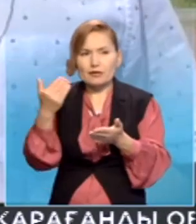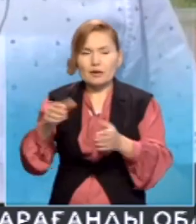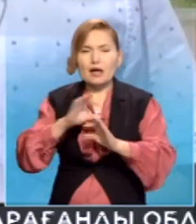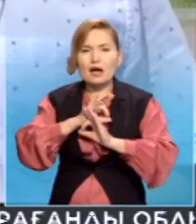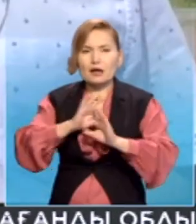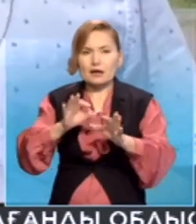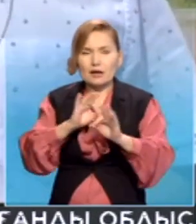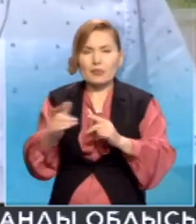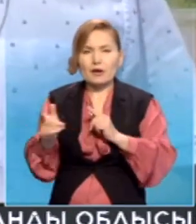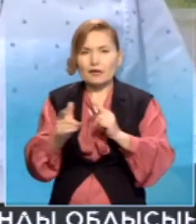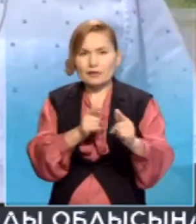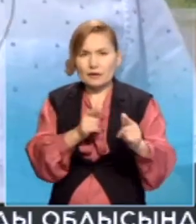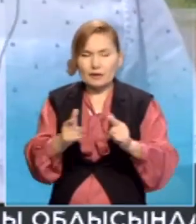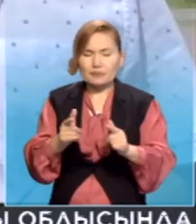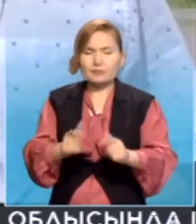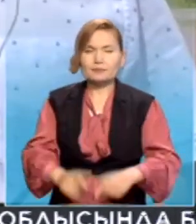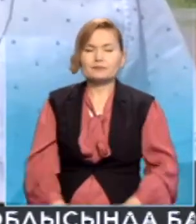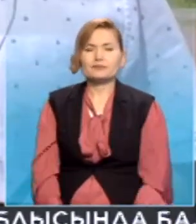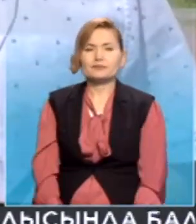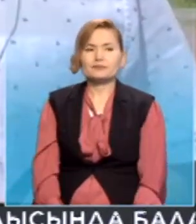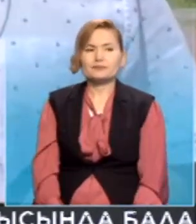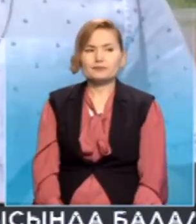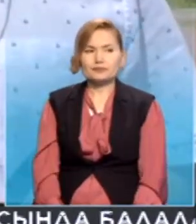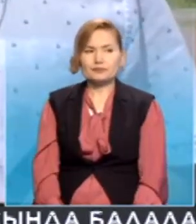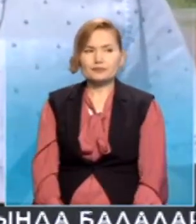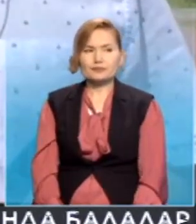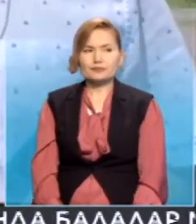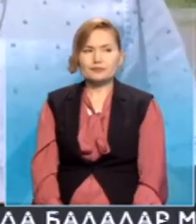Әшімұлынан білсек. Айдос, жағдай тұрақталды ма?